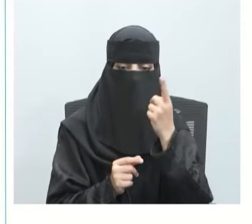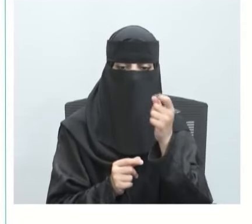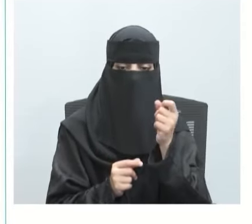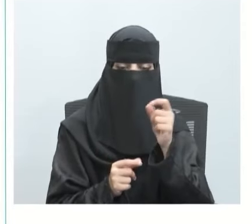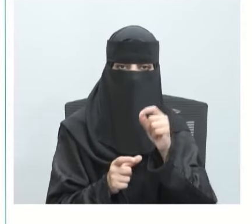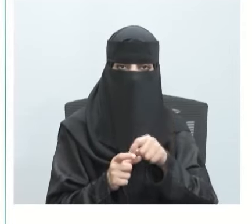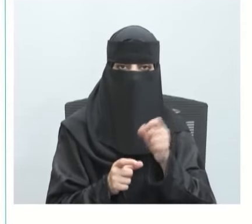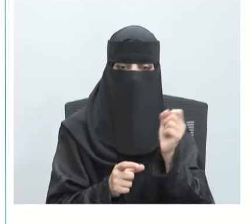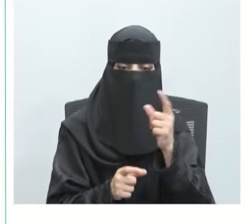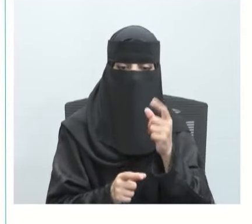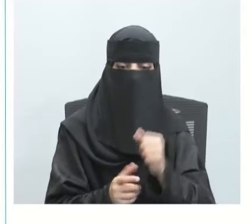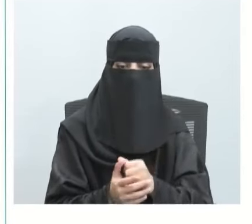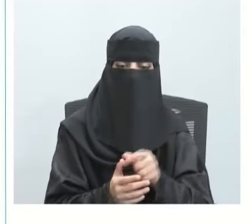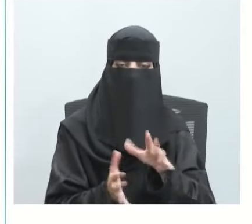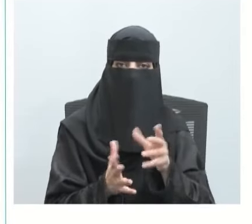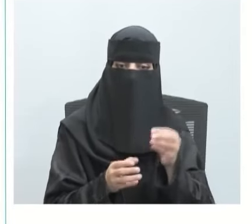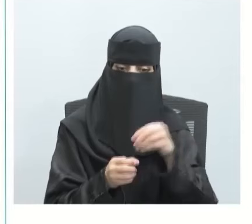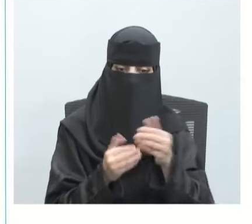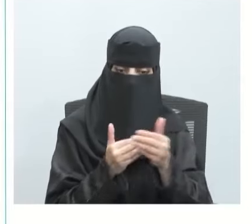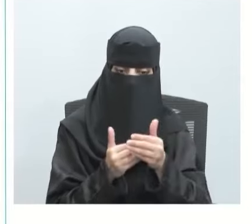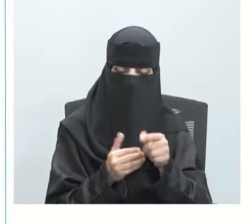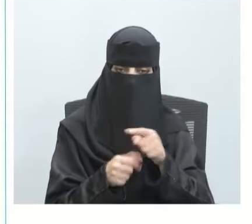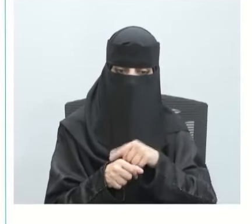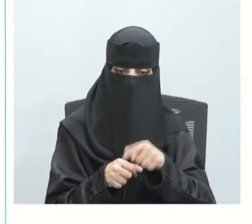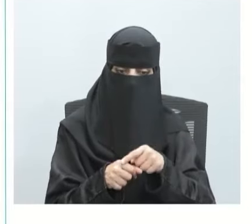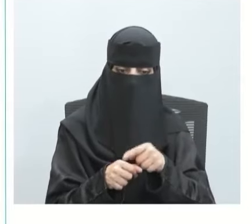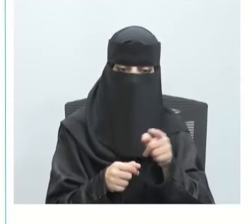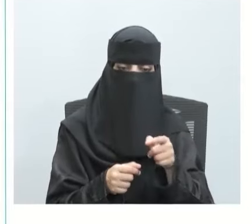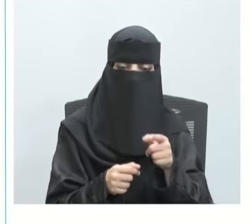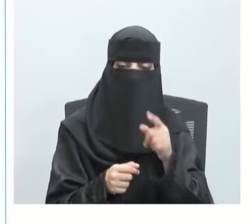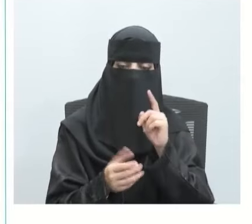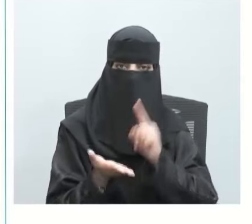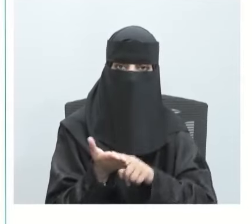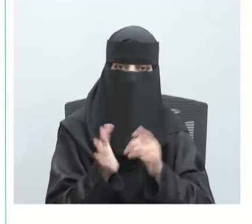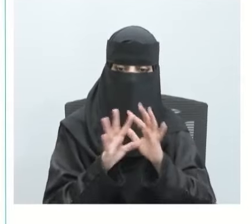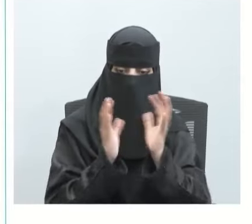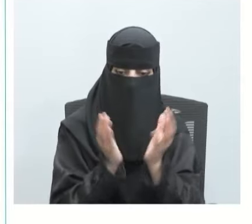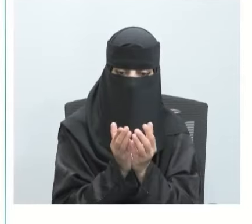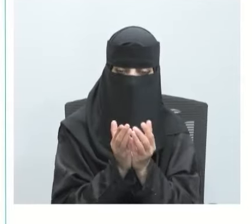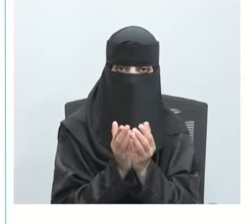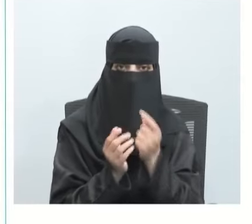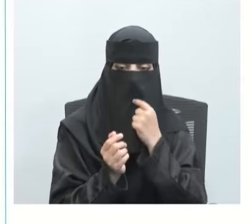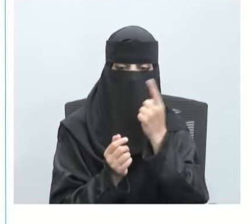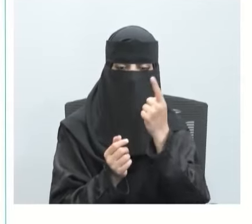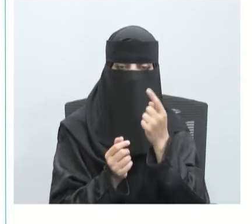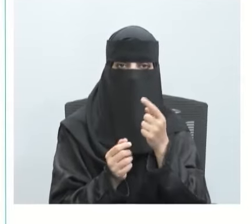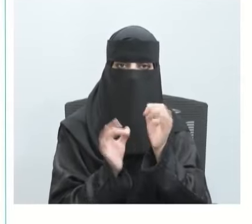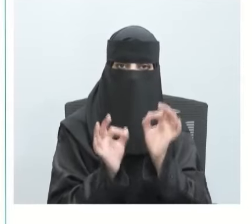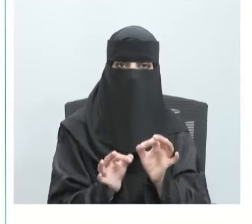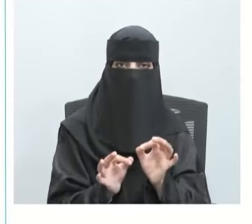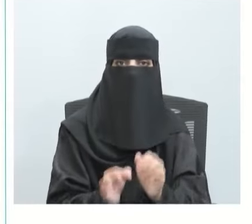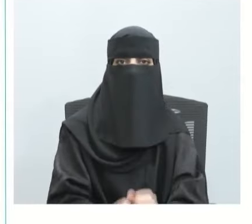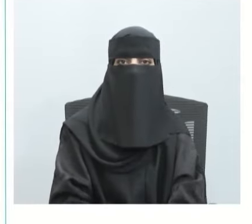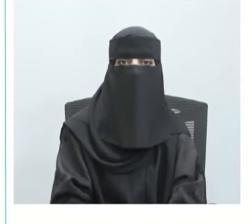ريال في الشهر يمكنك تقريب الرقم الى اقرب رقم صحيح طالما ان اجمال المبلغ السنوي دقيق